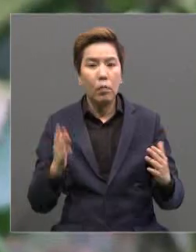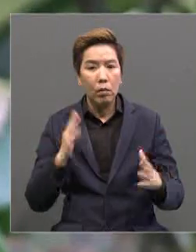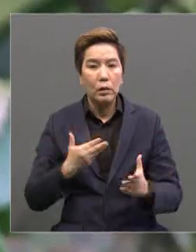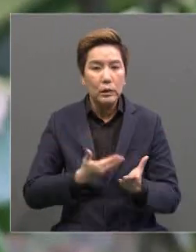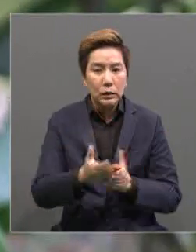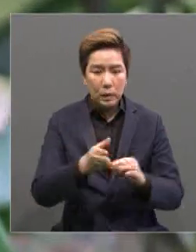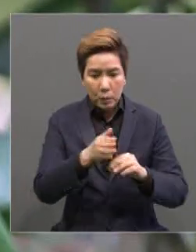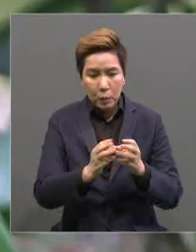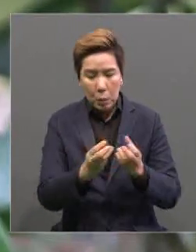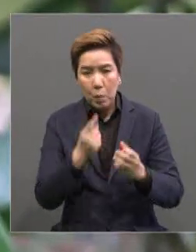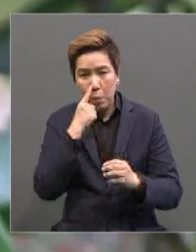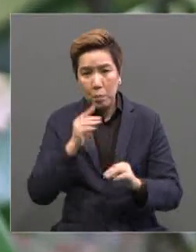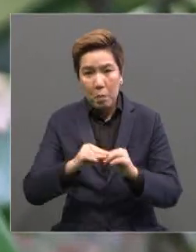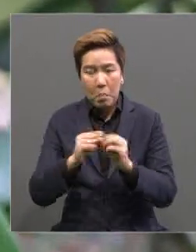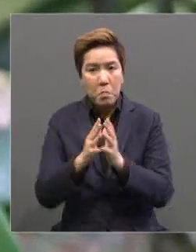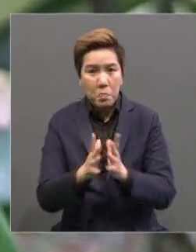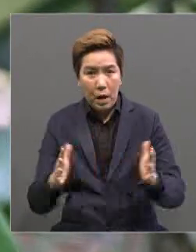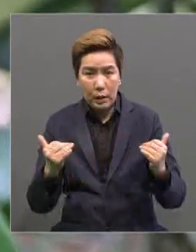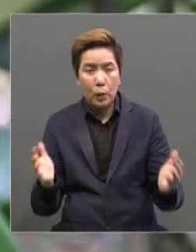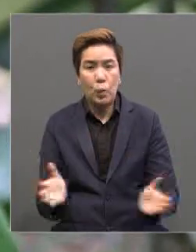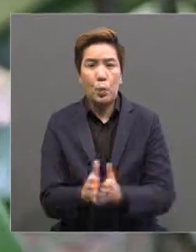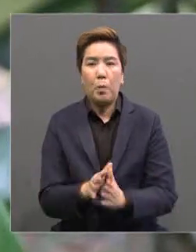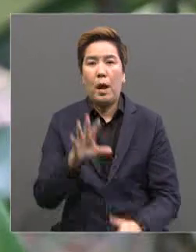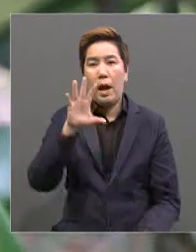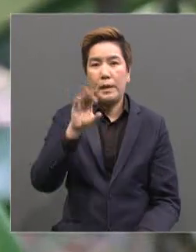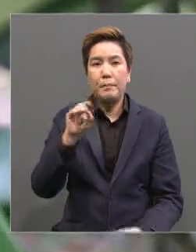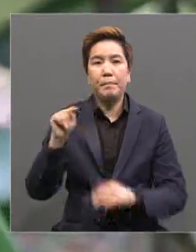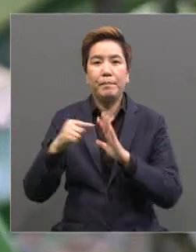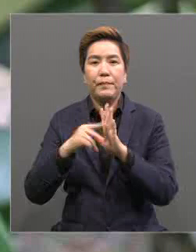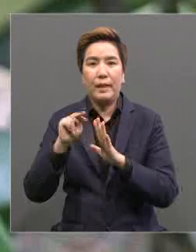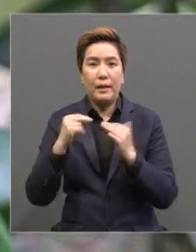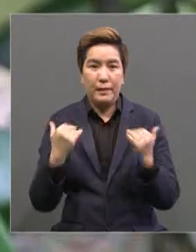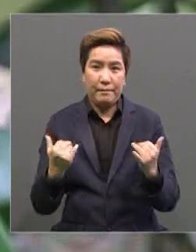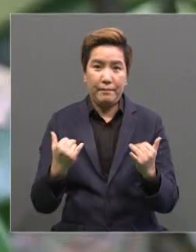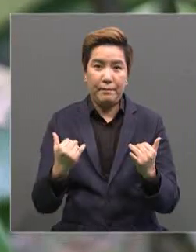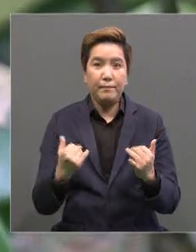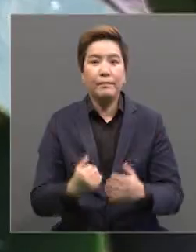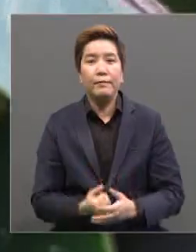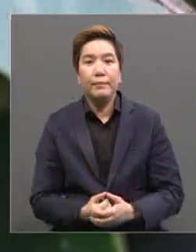ก็มีการรับซื้อผลผลิตมังคุดจากเกษตรกรไปแล้วประมาณ50ตันเลยทีเดียวค่ะ